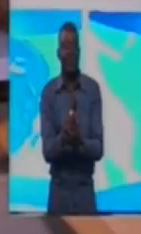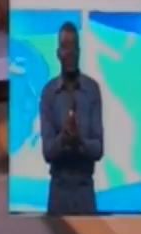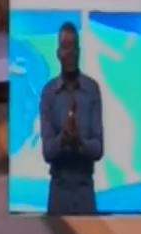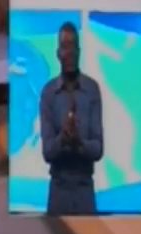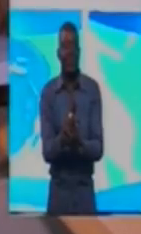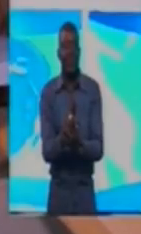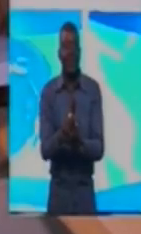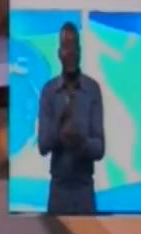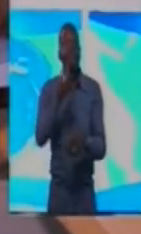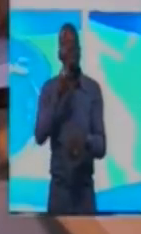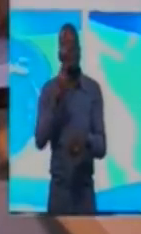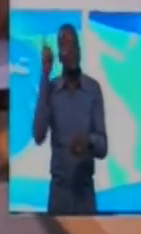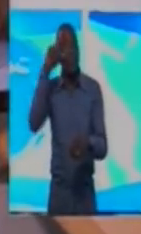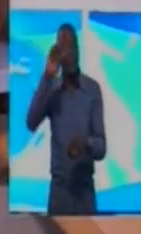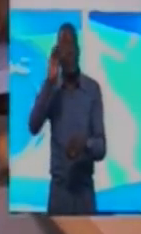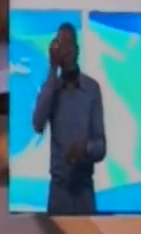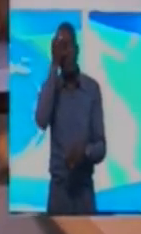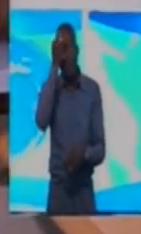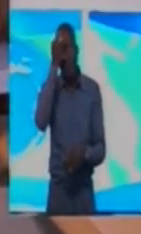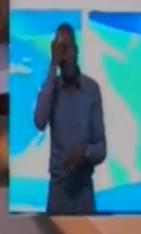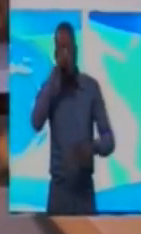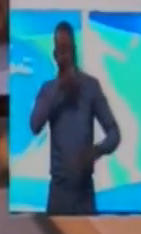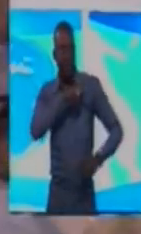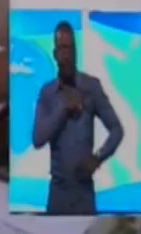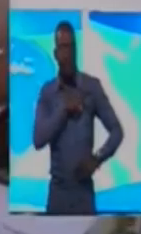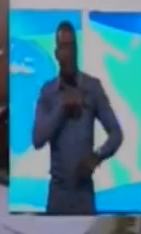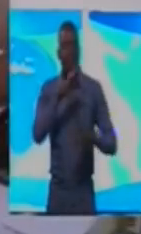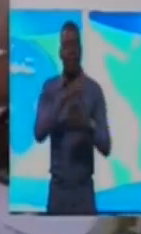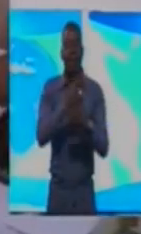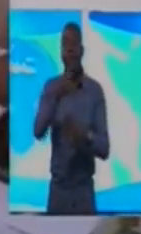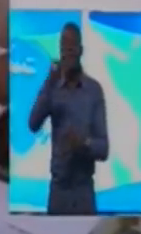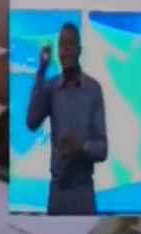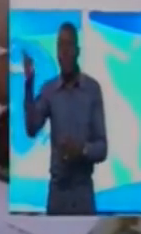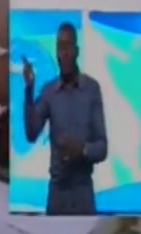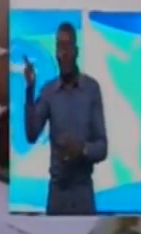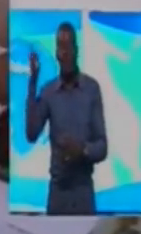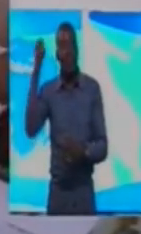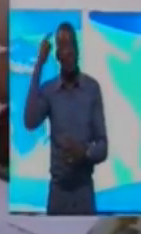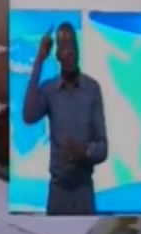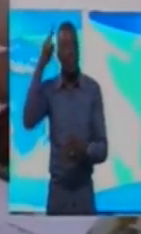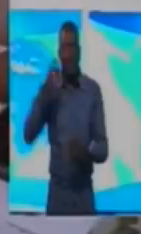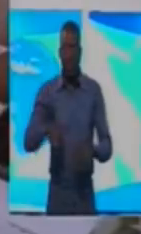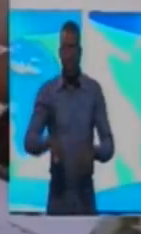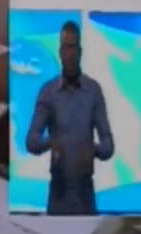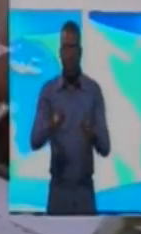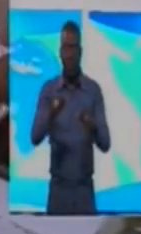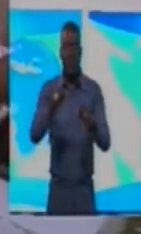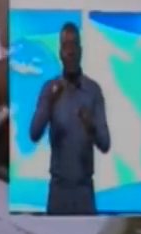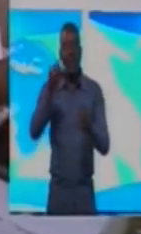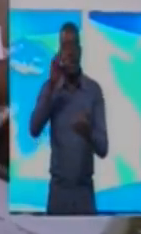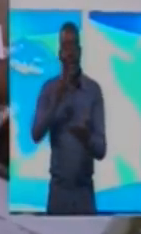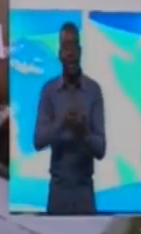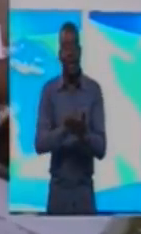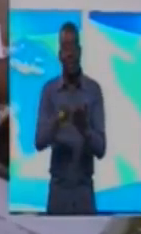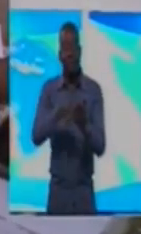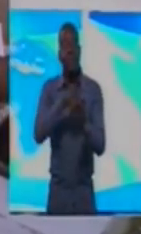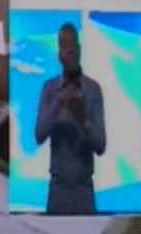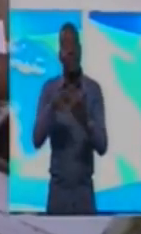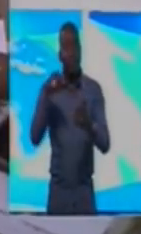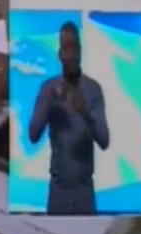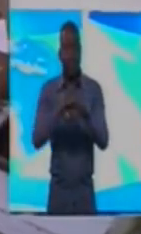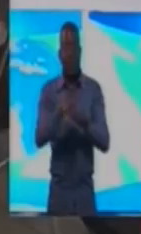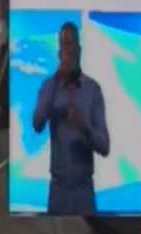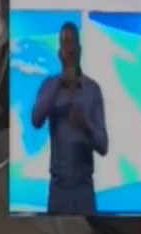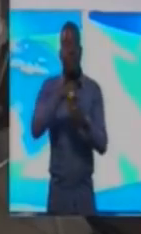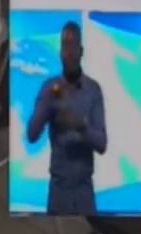En tant qu'officiers de police judiciaire, ils ont entre autres attribution d'enclencher la procédure et de réprimer les crimes dans